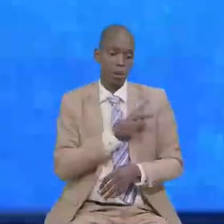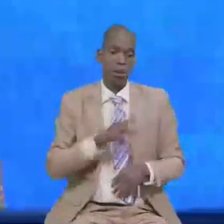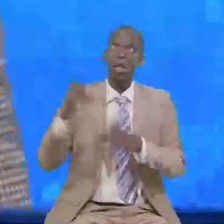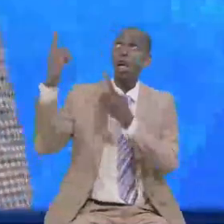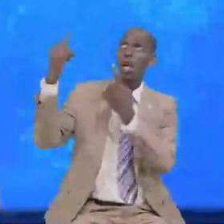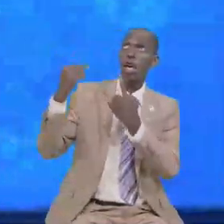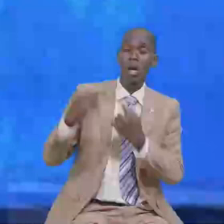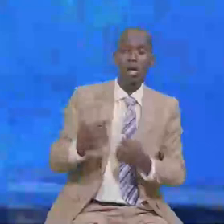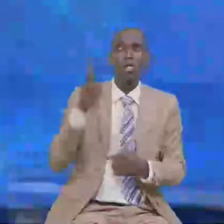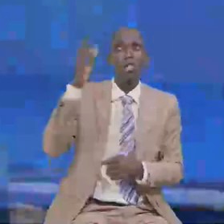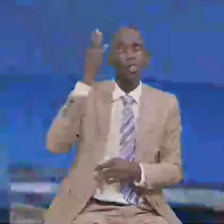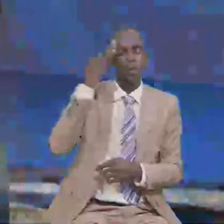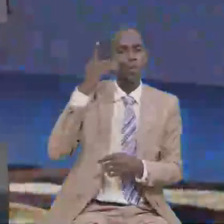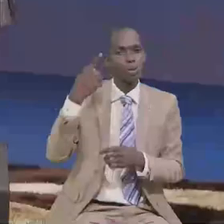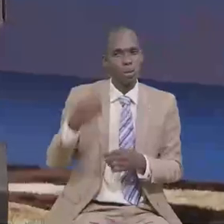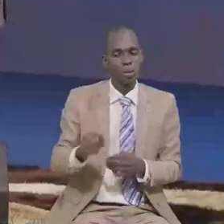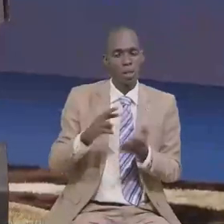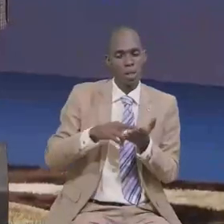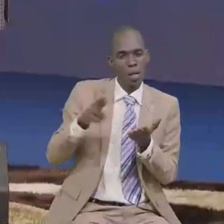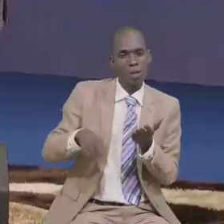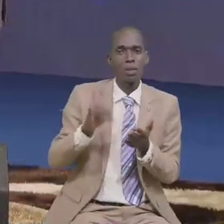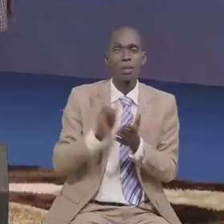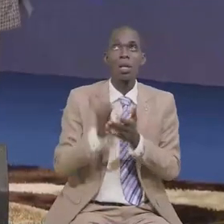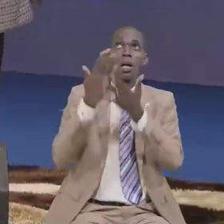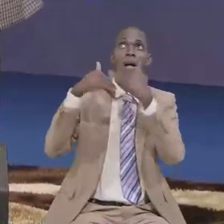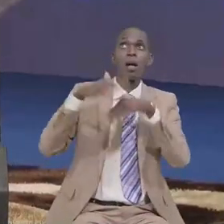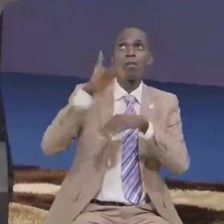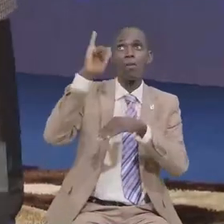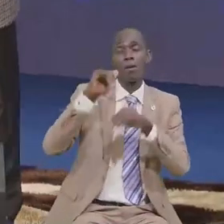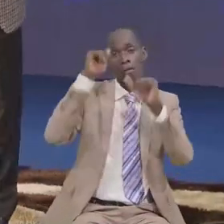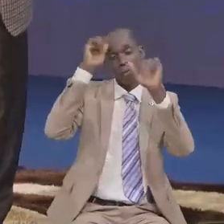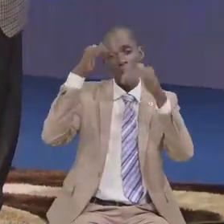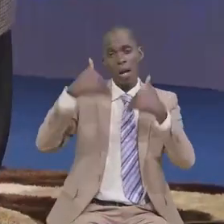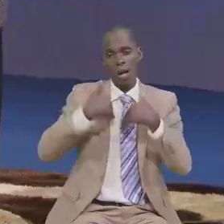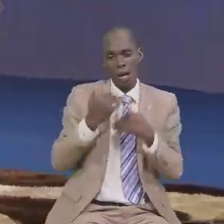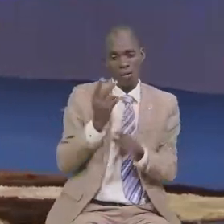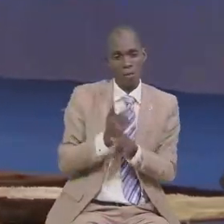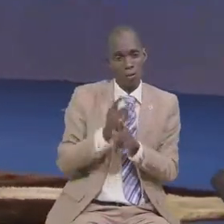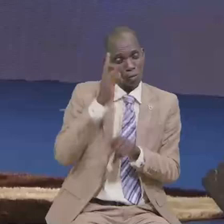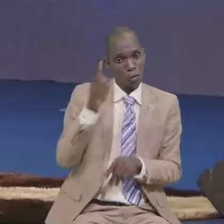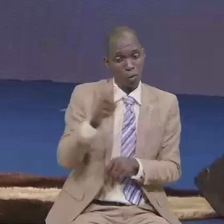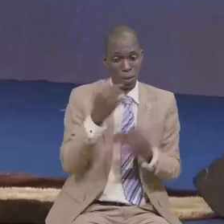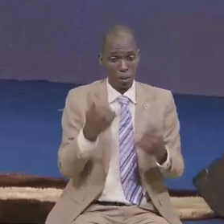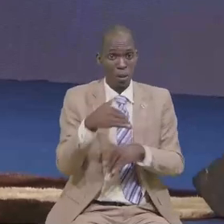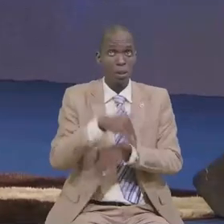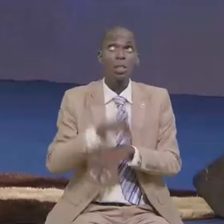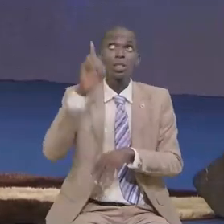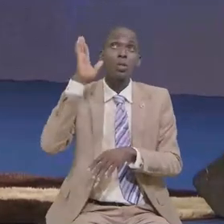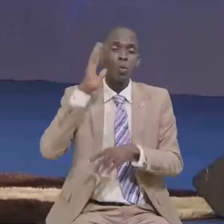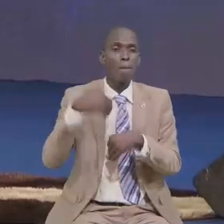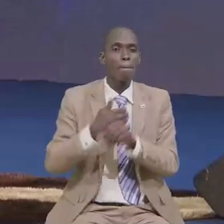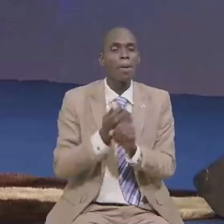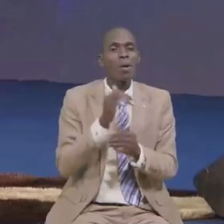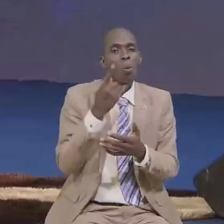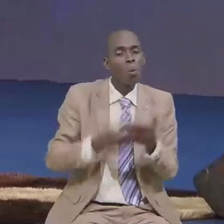Christ, le roi venu du ciel, oui, connaît le rapport que le Père Céleste a